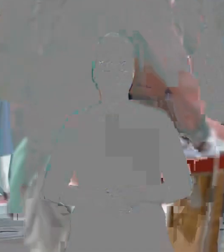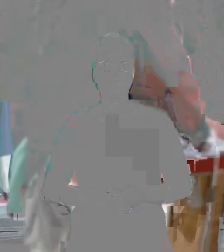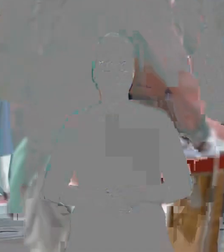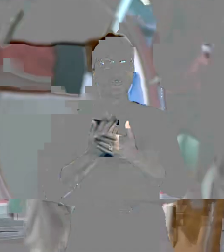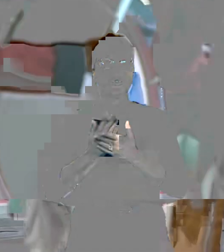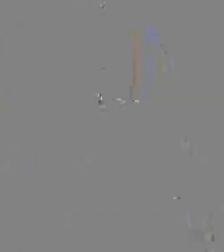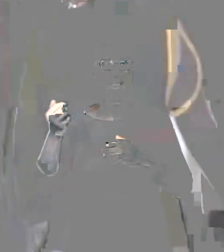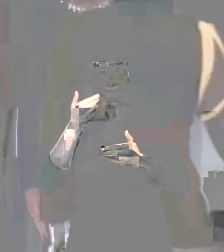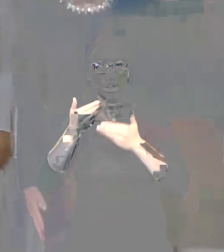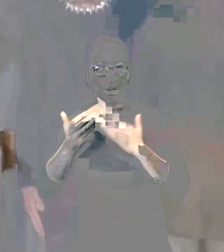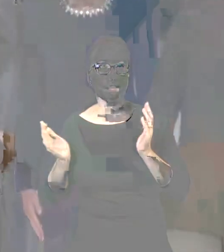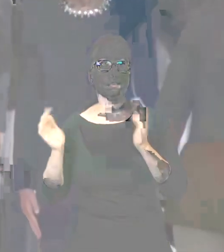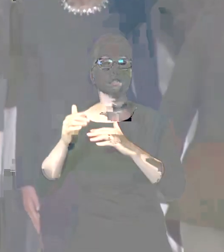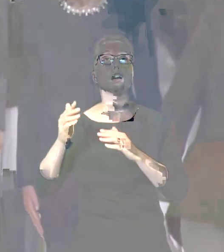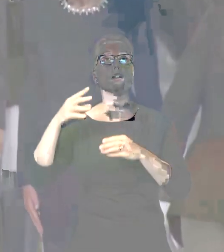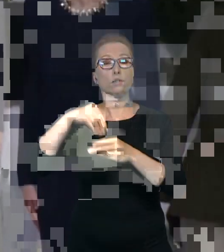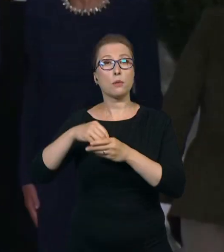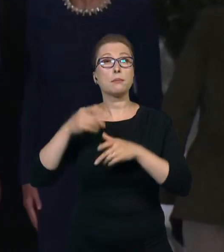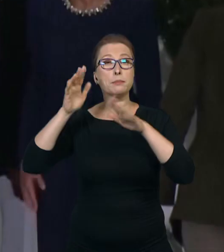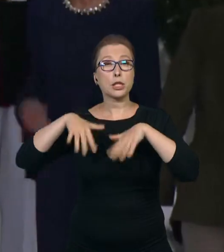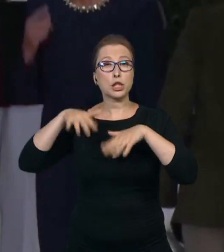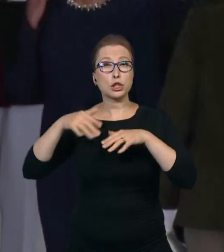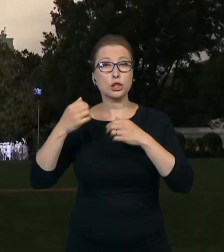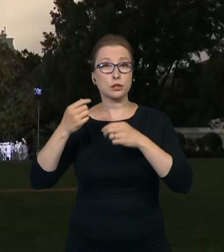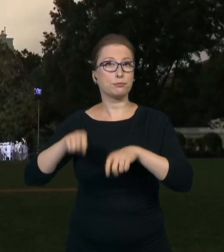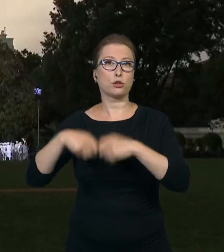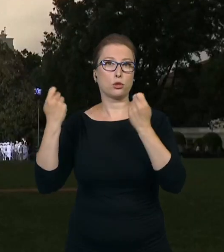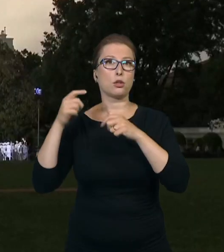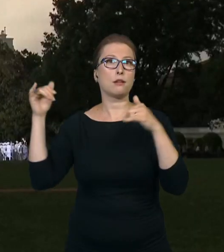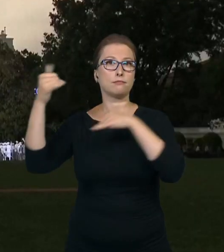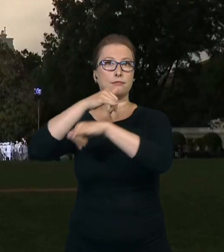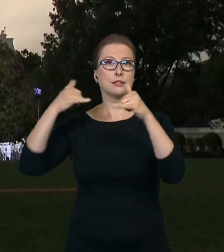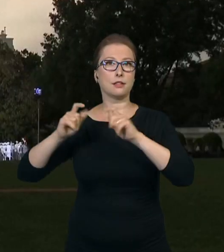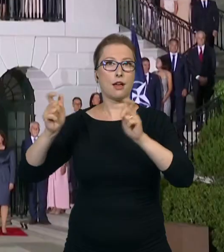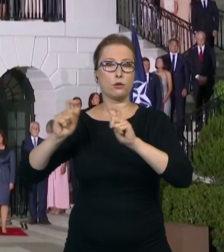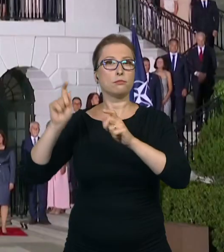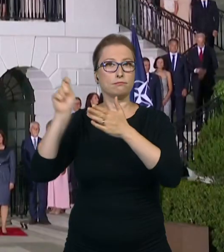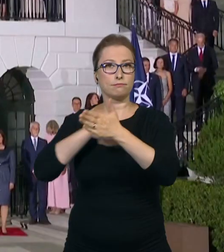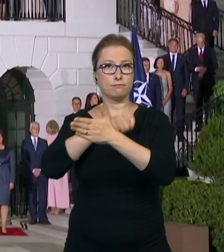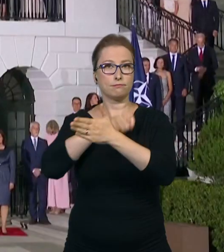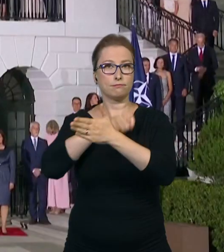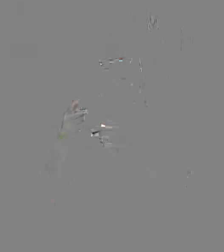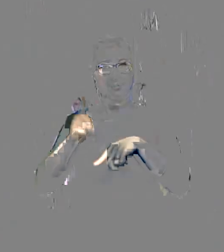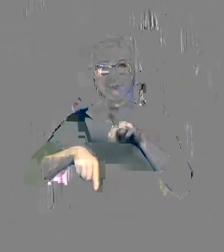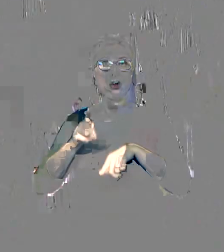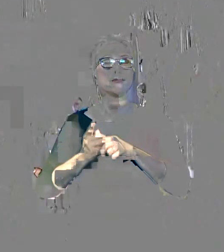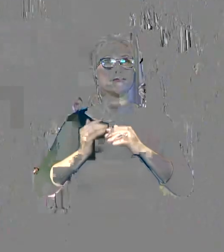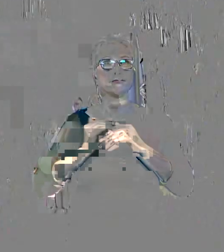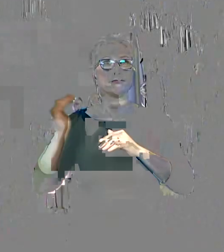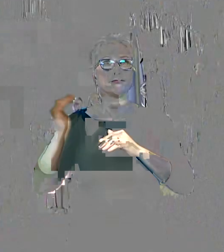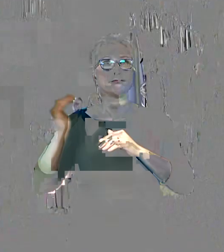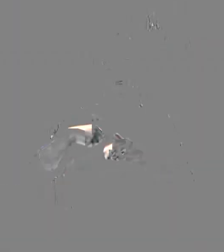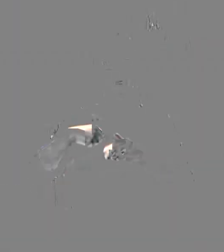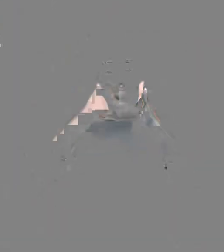...na to, přestože déžď zrušil slavnostní přelet letadel. 32. se sešlo v Bílém domě, když